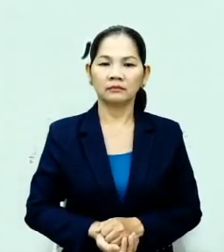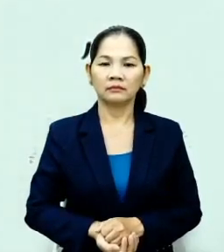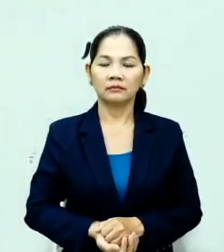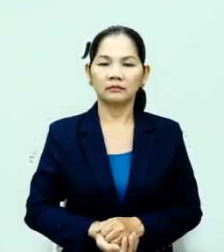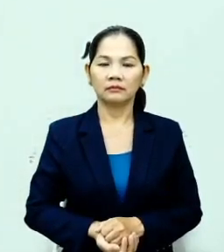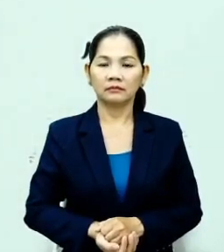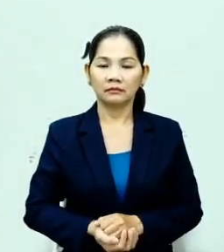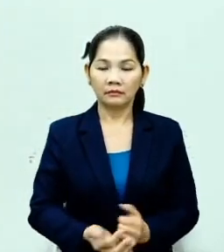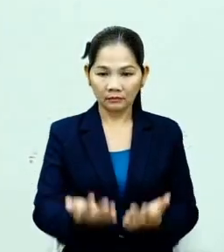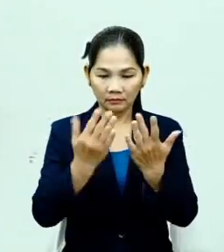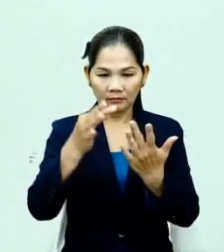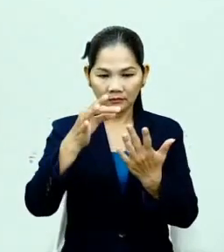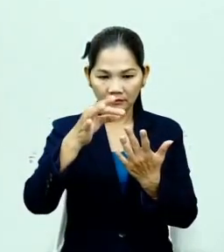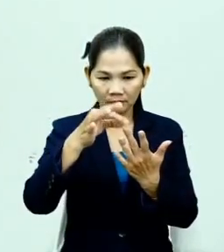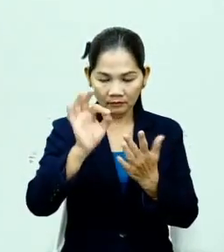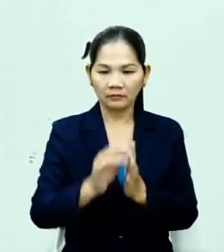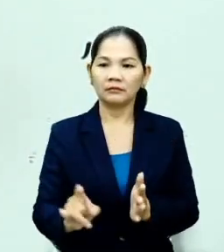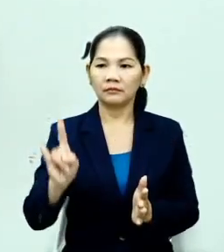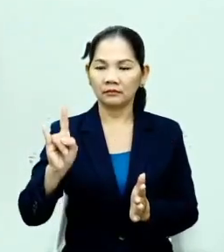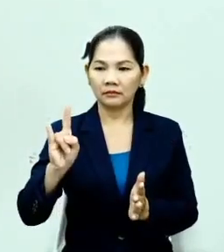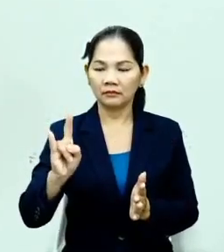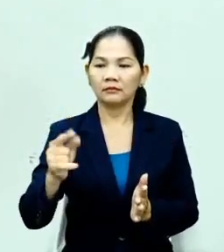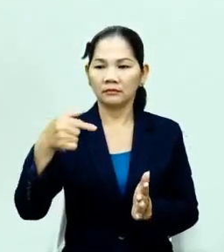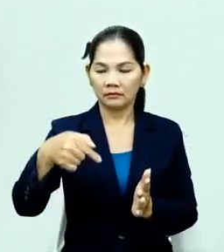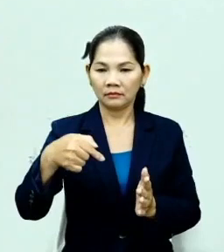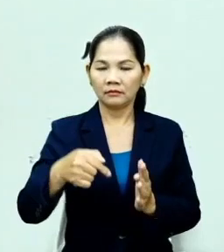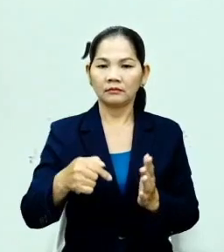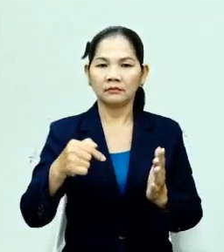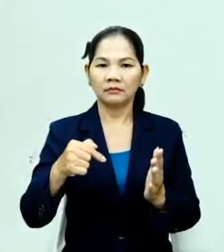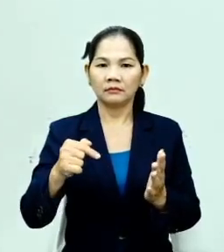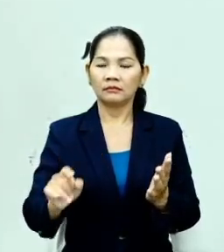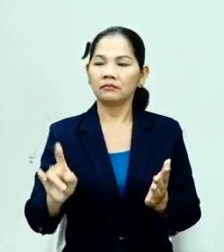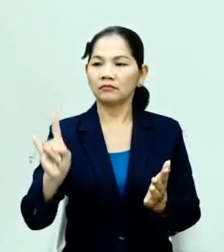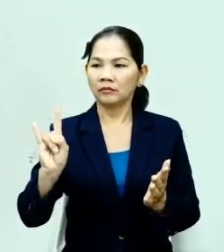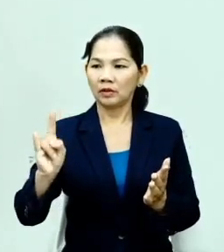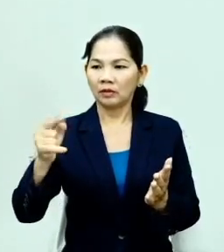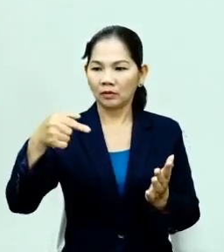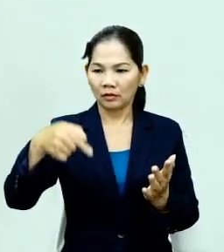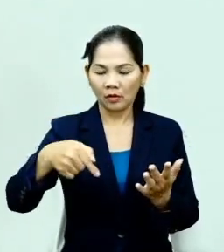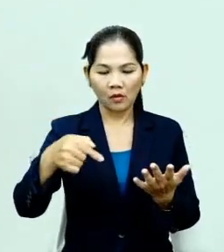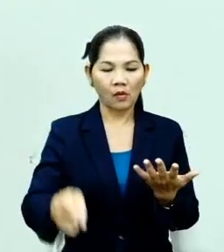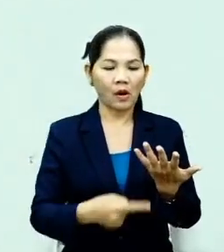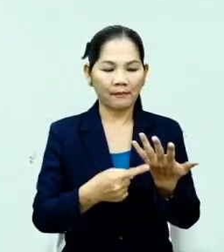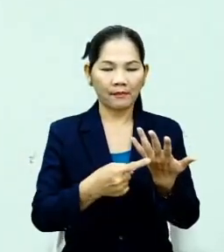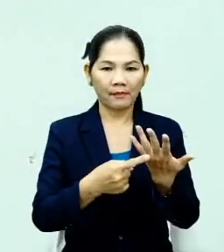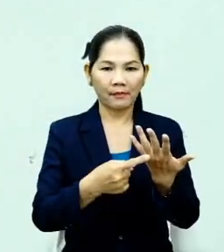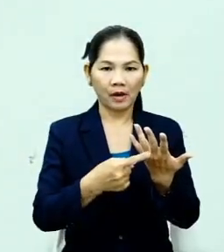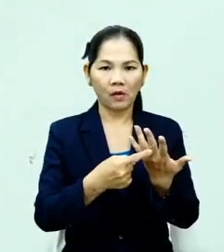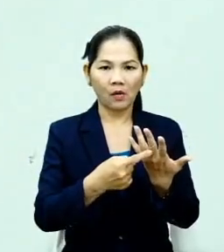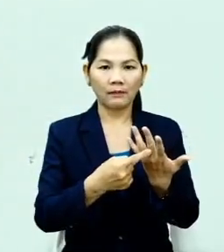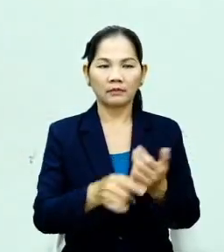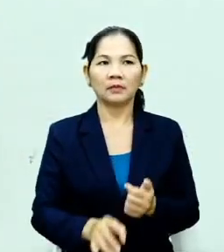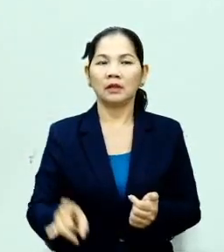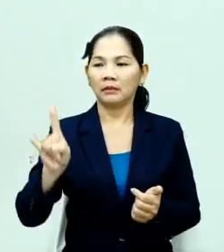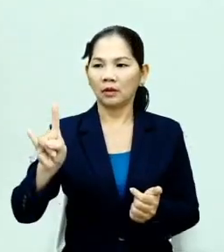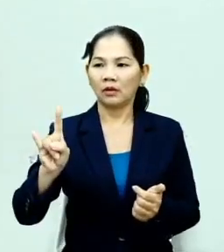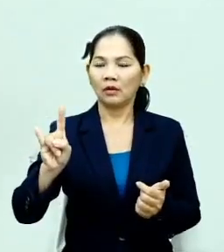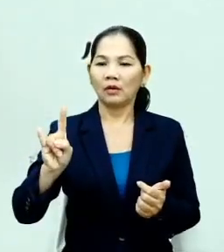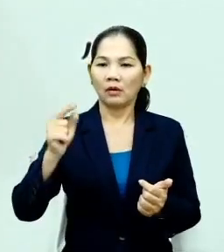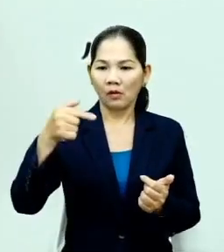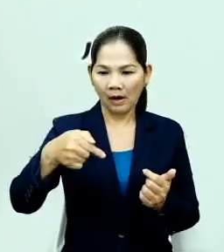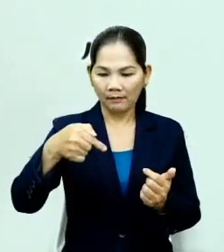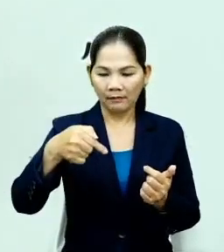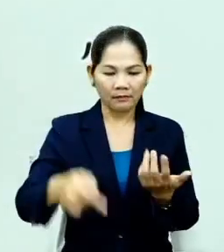Chà, có một tiếng toán. Mà ngô ấm, mà ngoam. Chà, mà đang tiện đó con. Mà